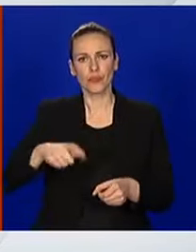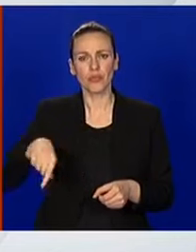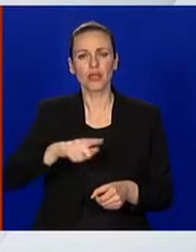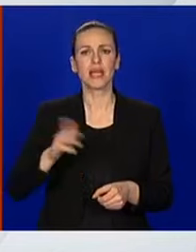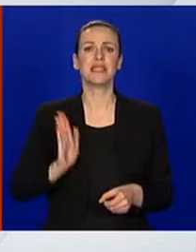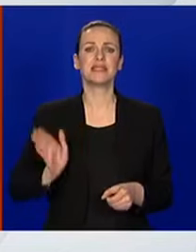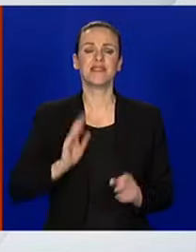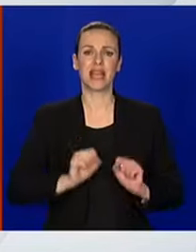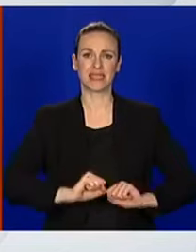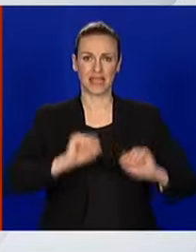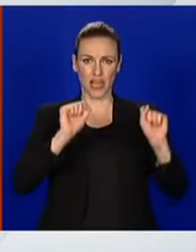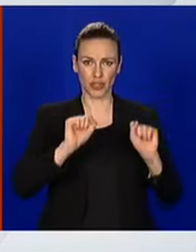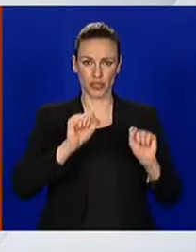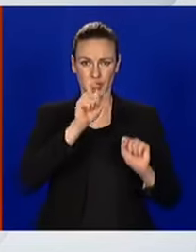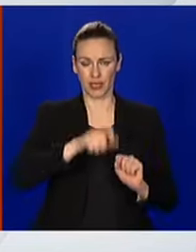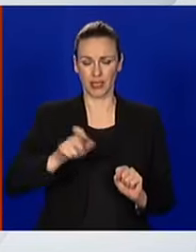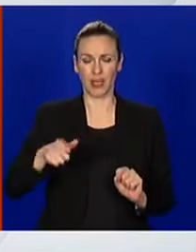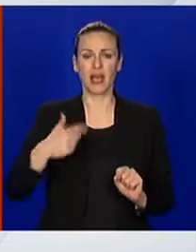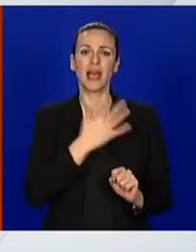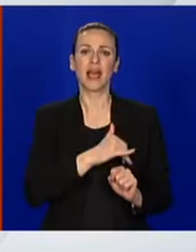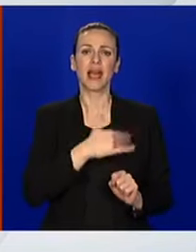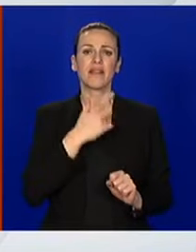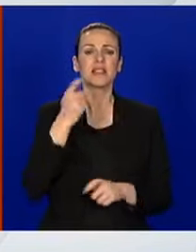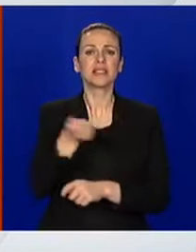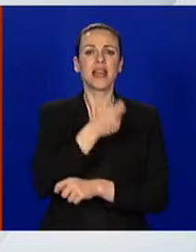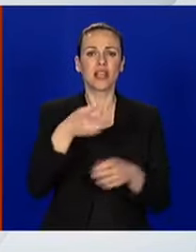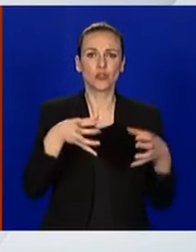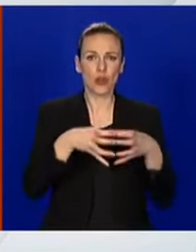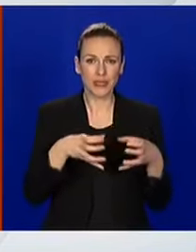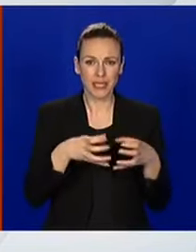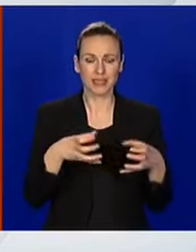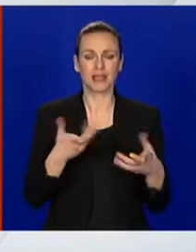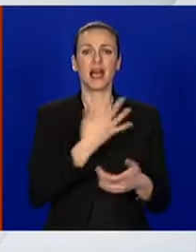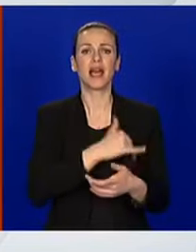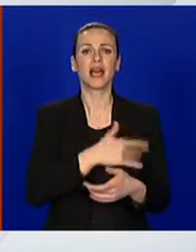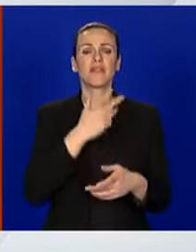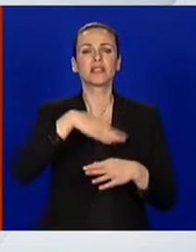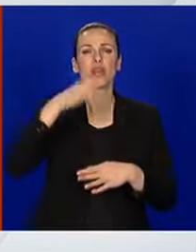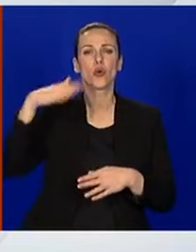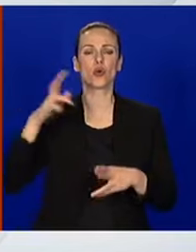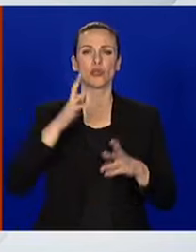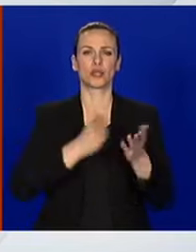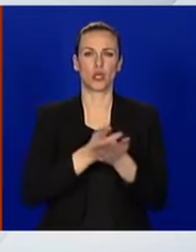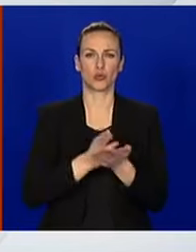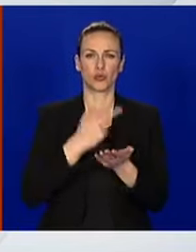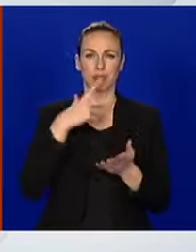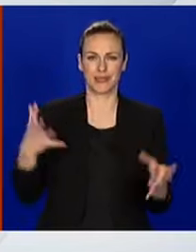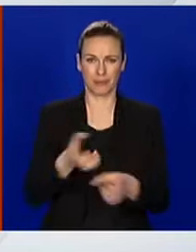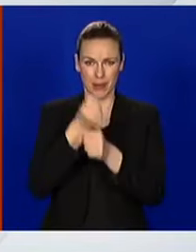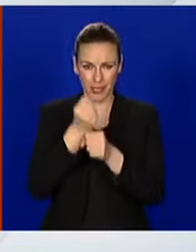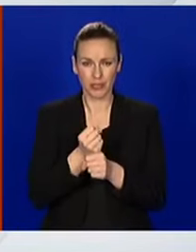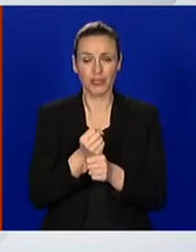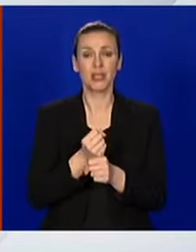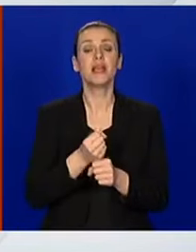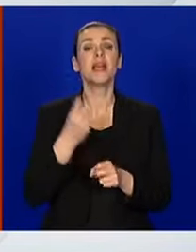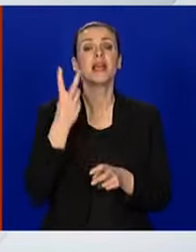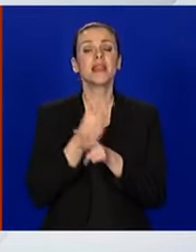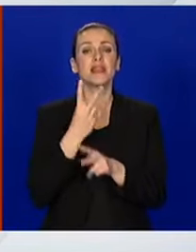civilne zaštite, Hrvatske vatrogasne zajednice, Hrvatske gorske službe spašavanja,